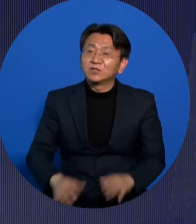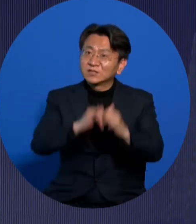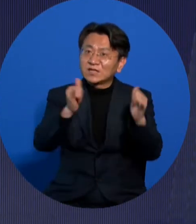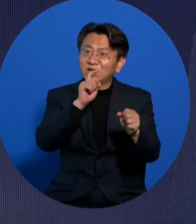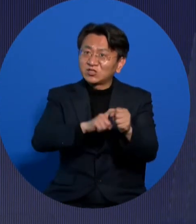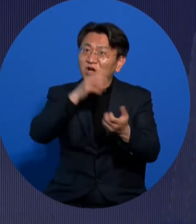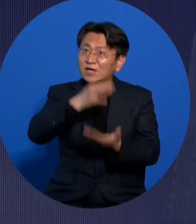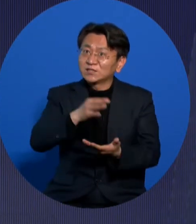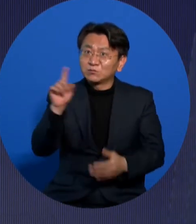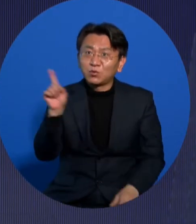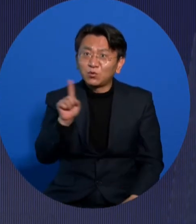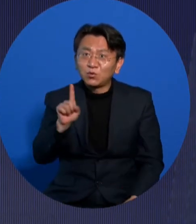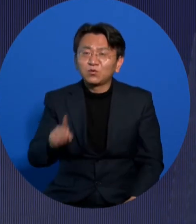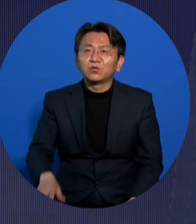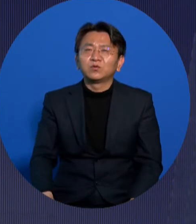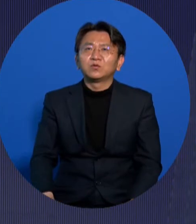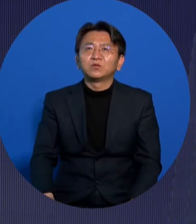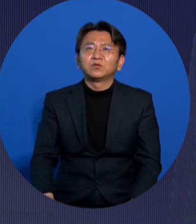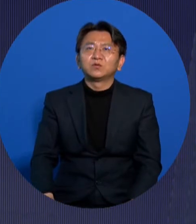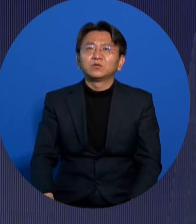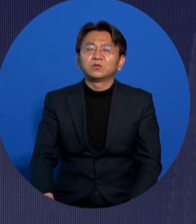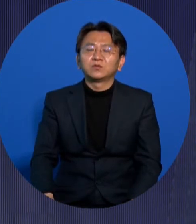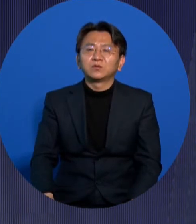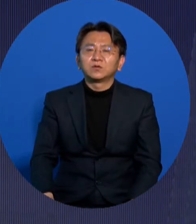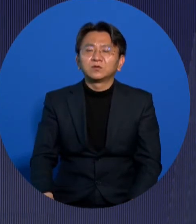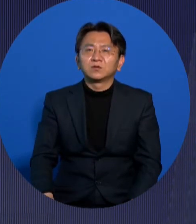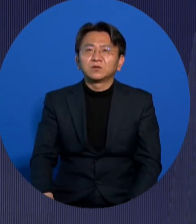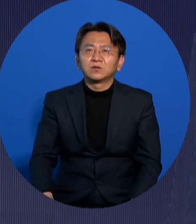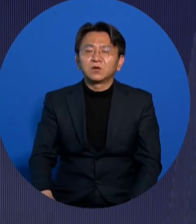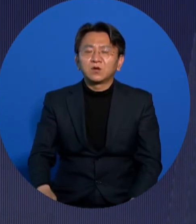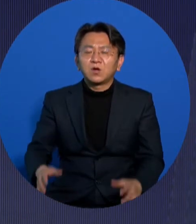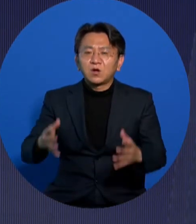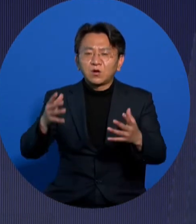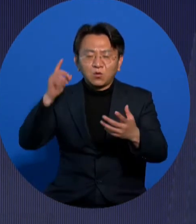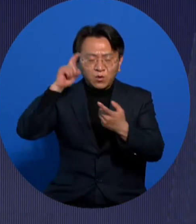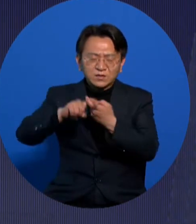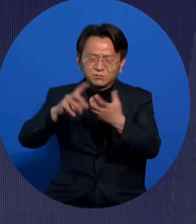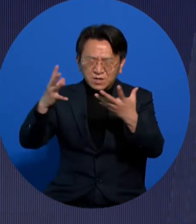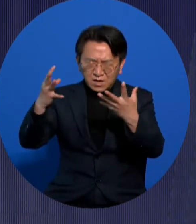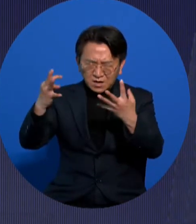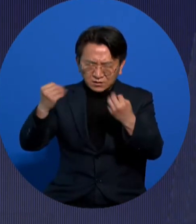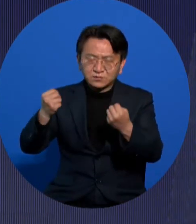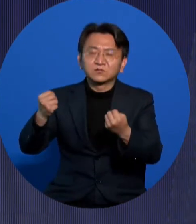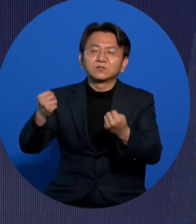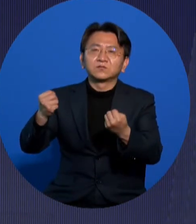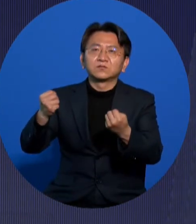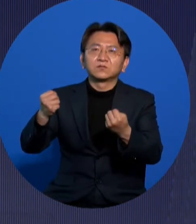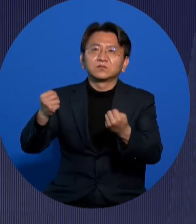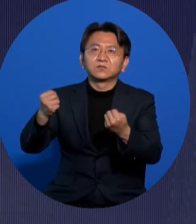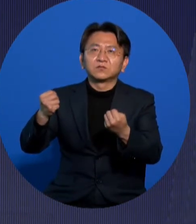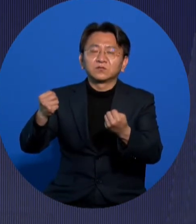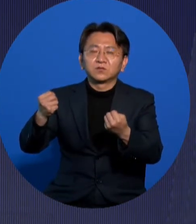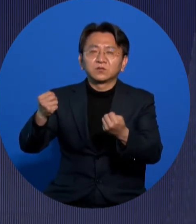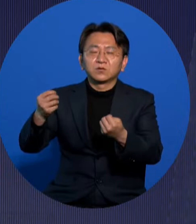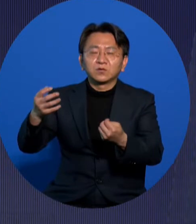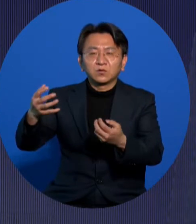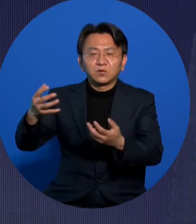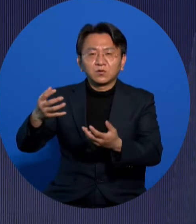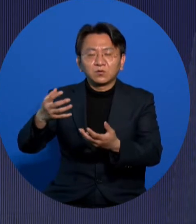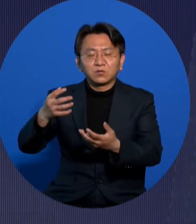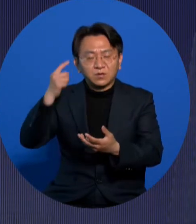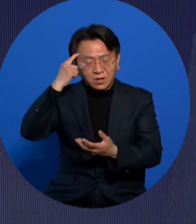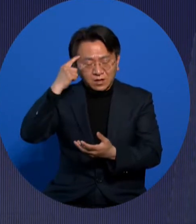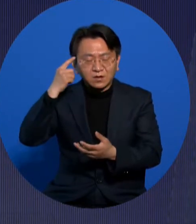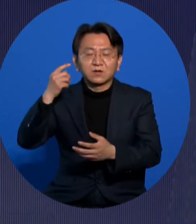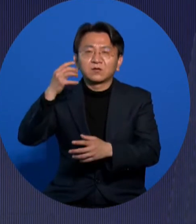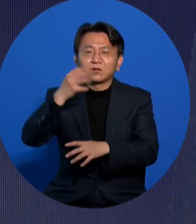것은 결국 많은 이들이 주목할 때 더욱 중요한 의미를 가지게 된다는 뜻입니다. 결국